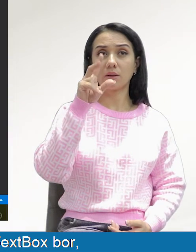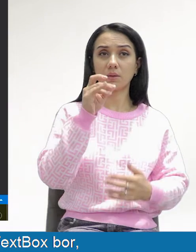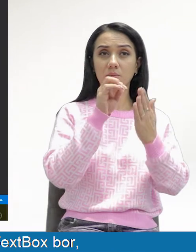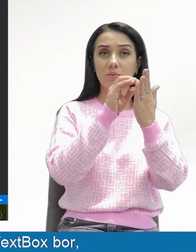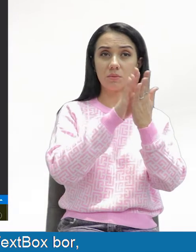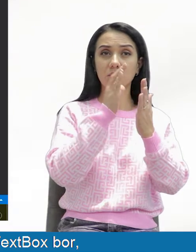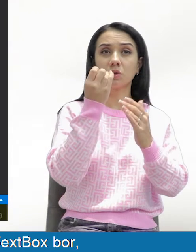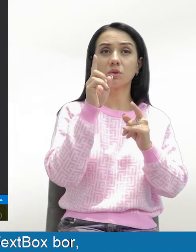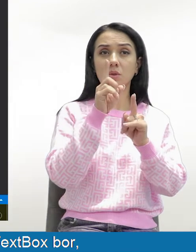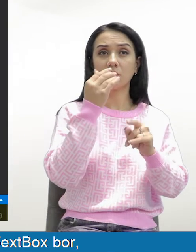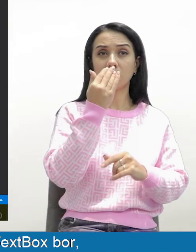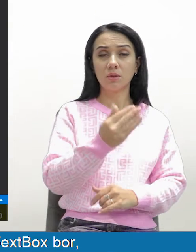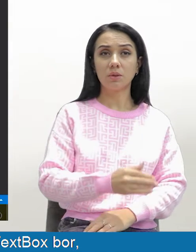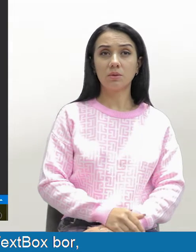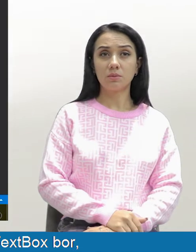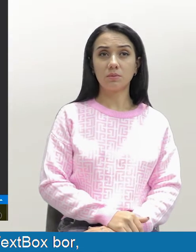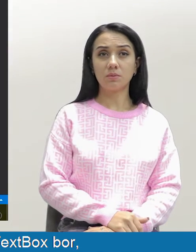beramizda yana nima? Progress bar.